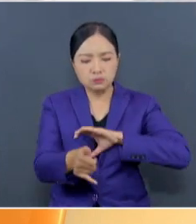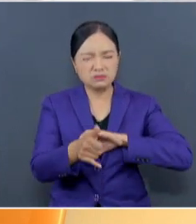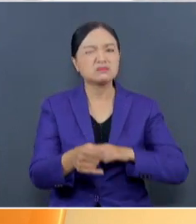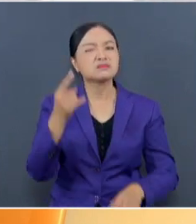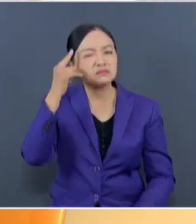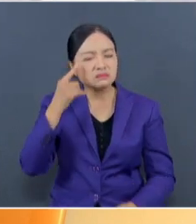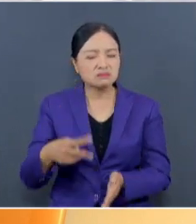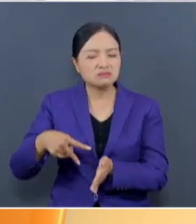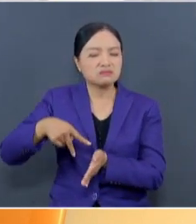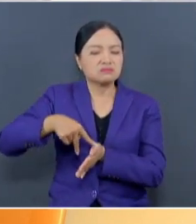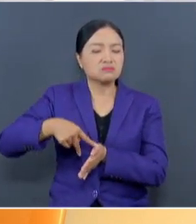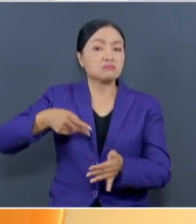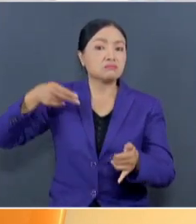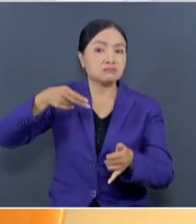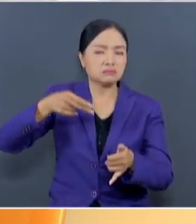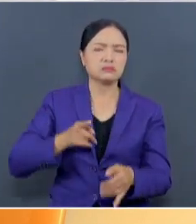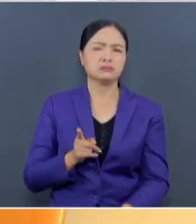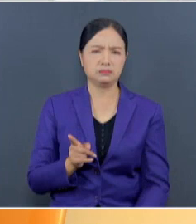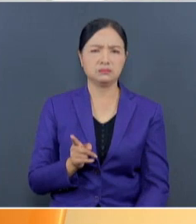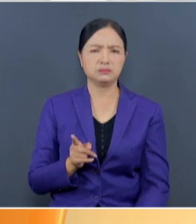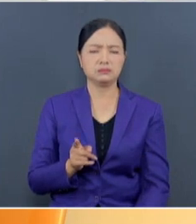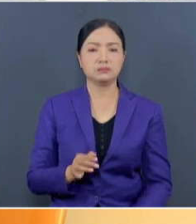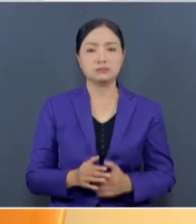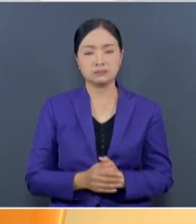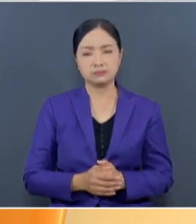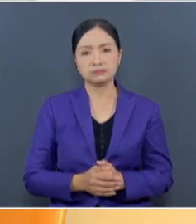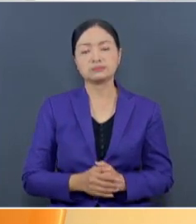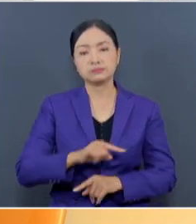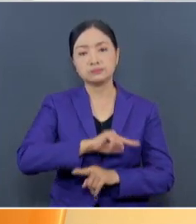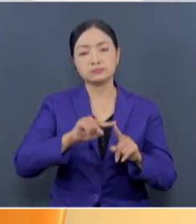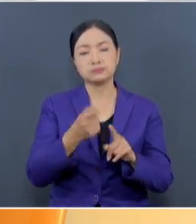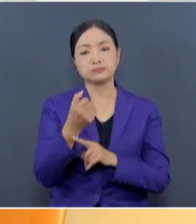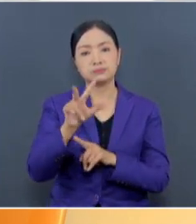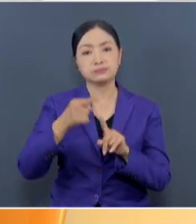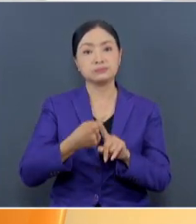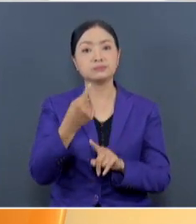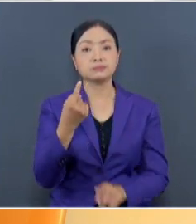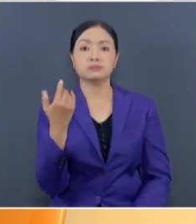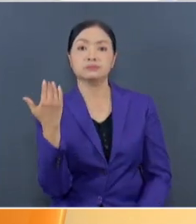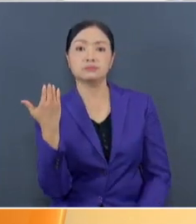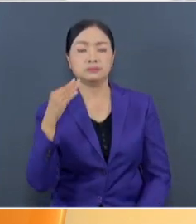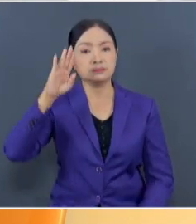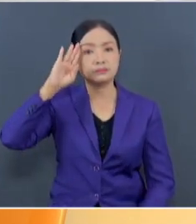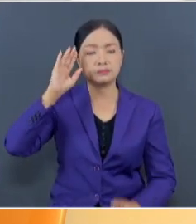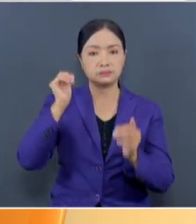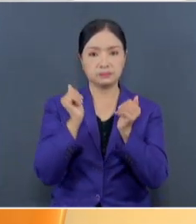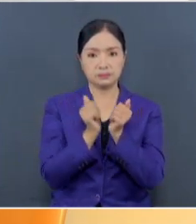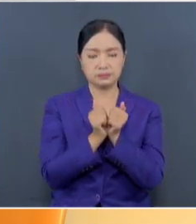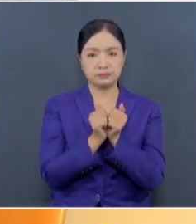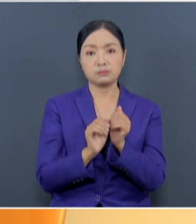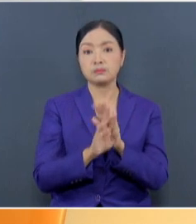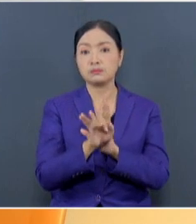น่าจะกลับมาล้างแค้นหรือไม่แต่ว่าคดีล่าสุดที่เกิดขึ้น 13มกราคมเมื่อวันเสาร์ที่ผ่านมาเนี่ยตำรวจฮะตำรวจ